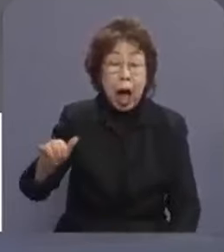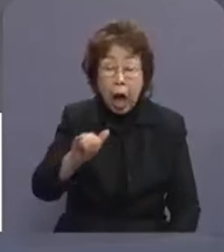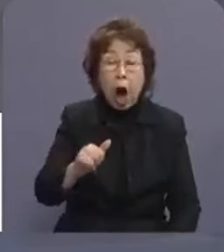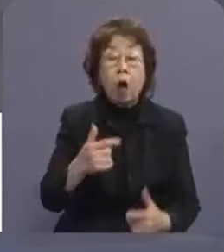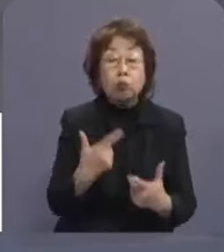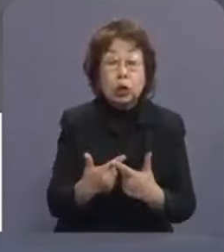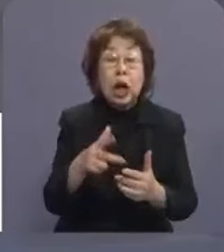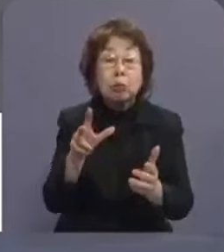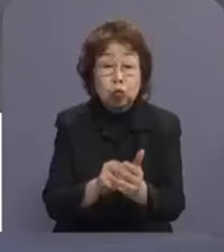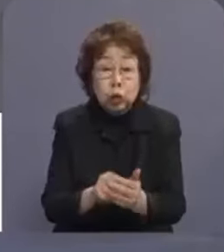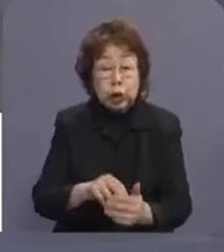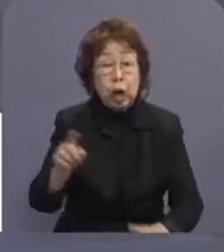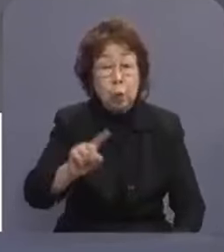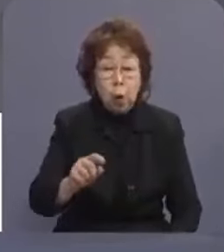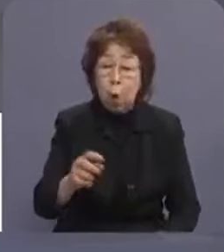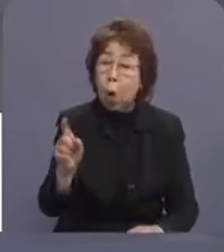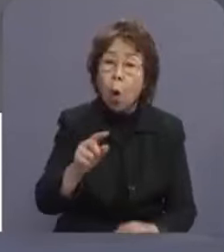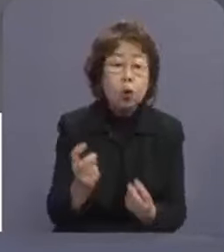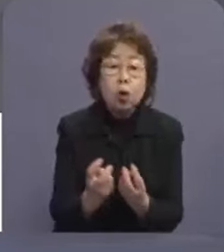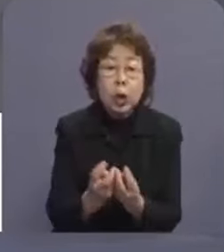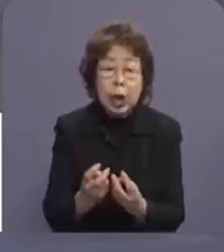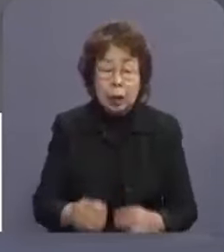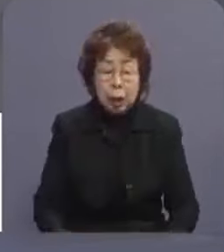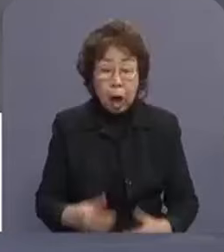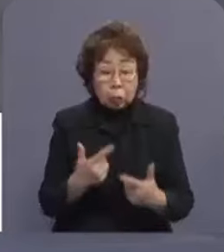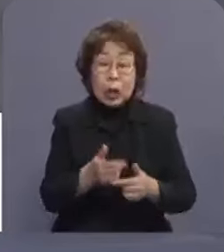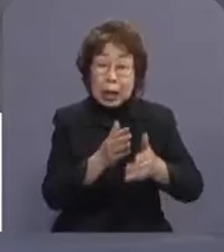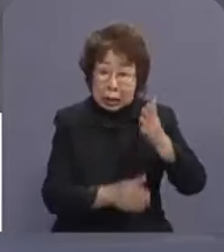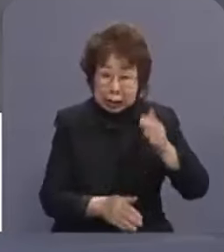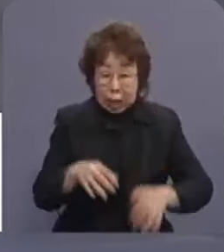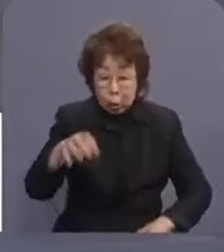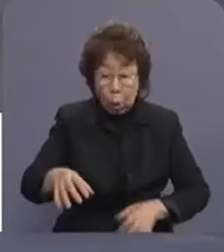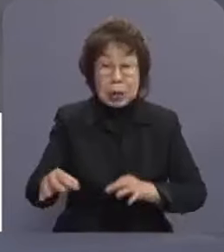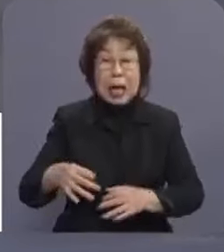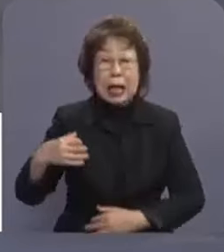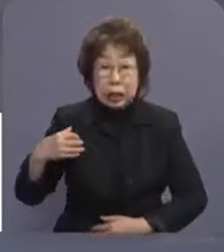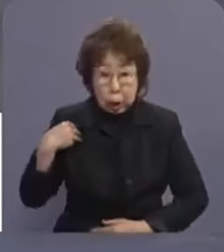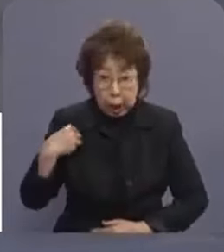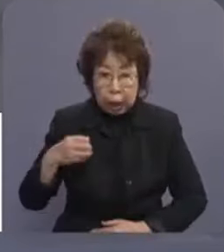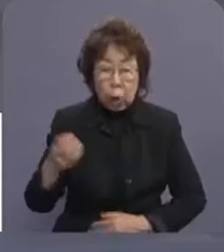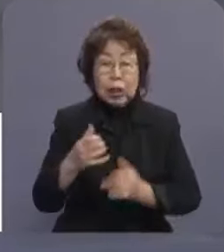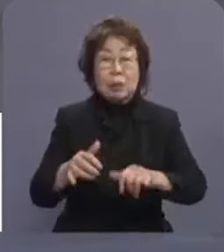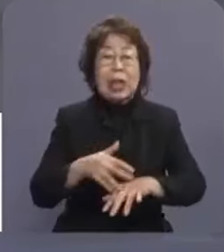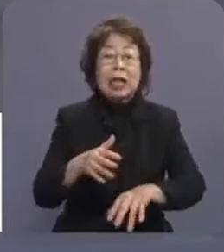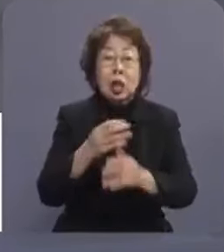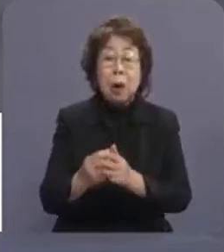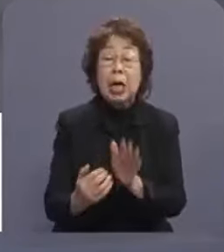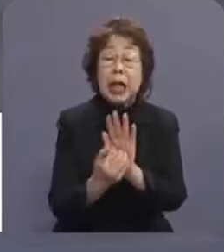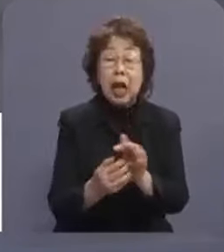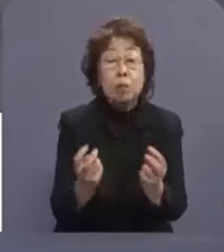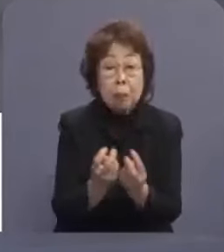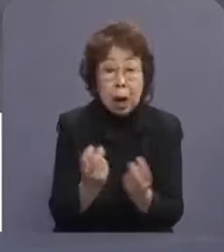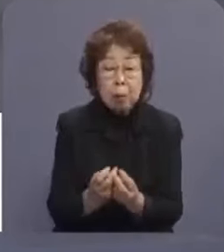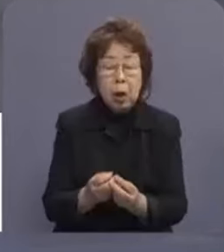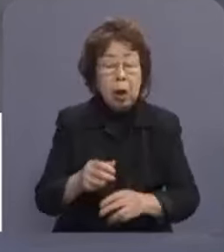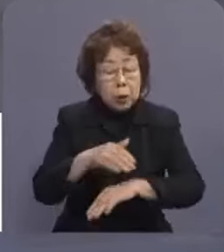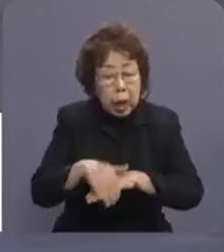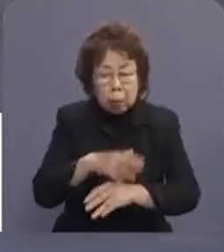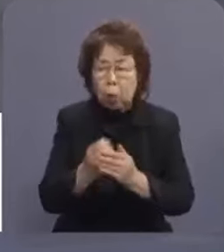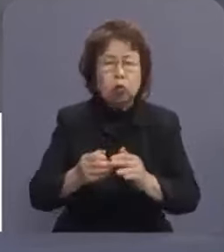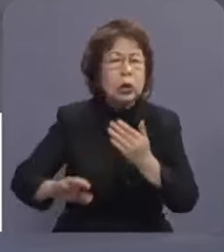존치 문제가 수면 위로 떠올랐지만 부산시와 지역 상공계 또 시민 한체 대응 방식과 전략은